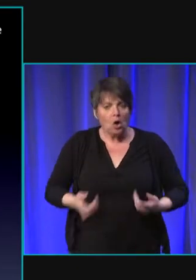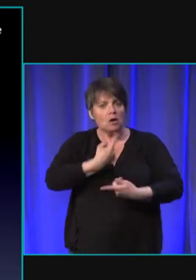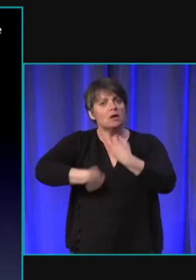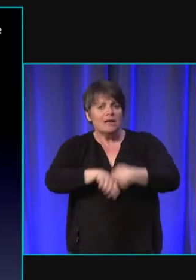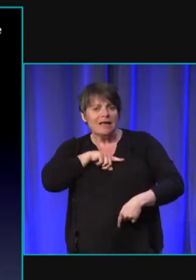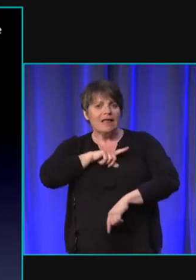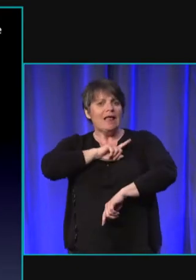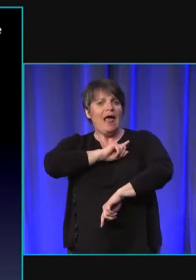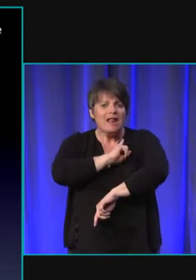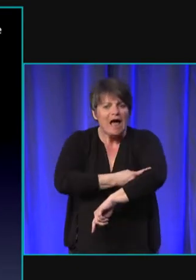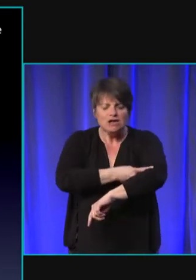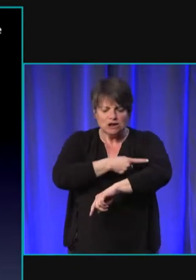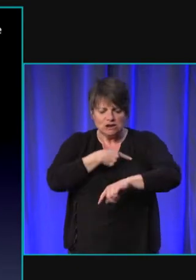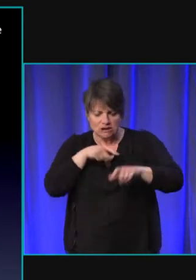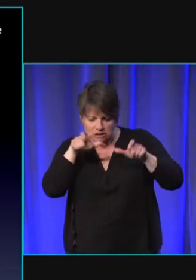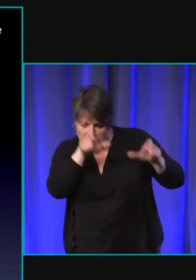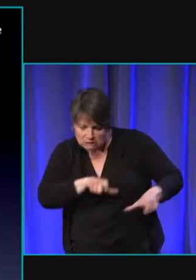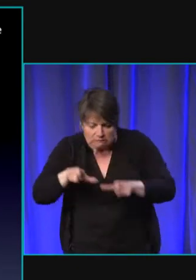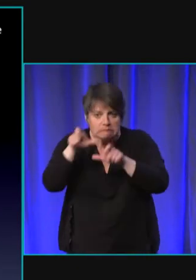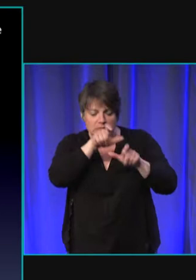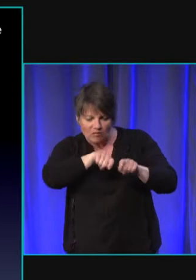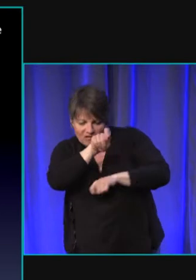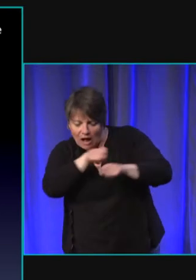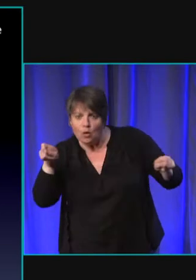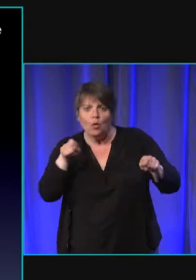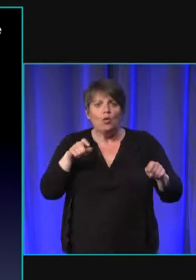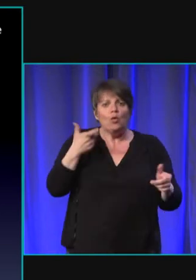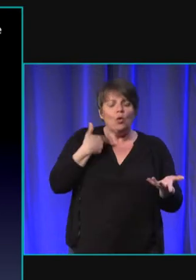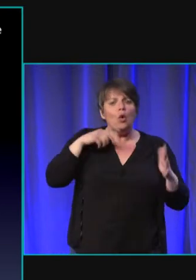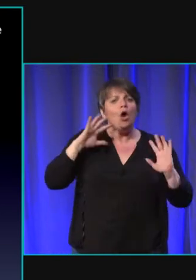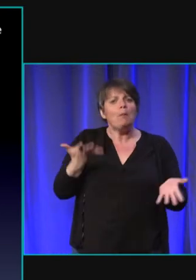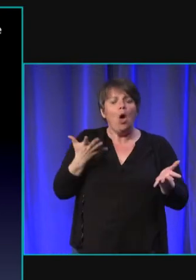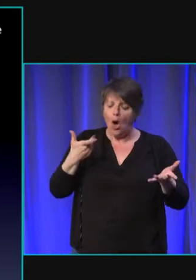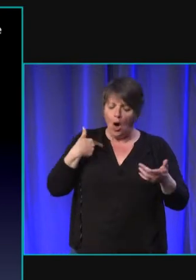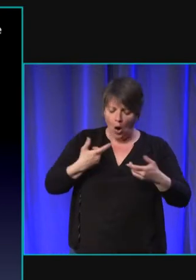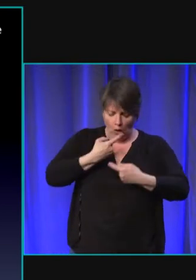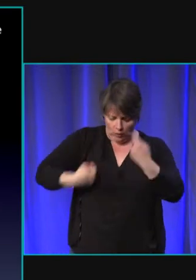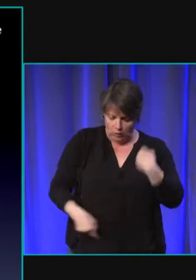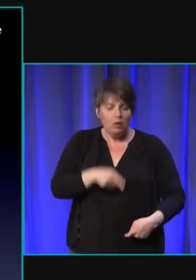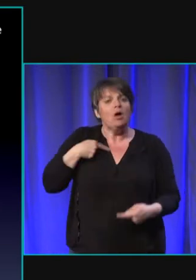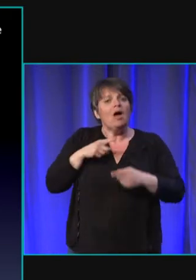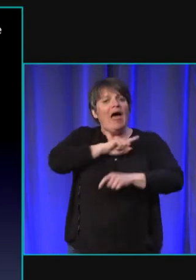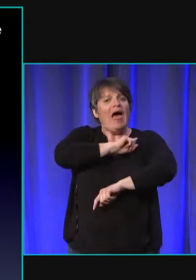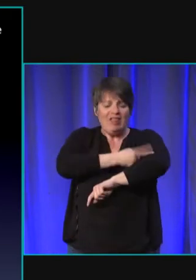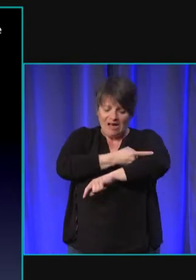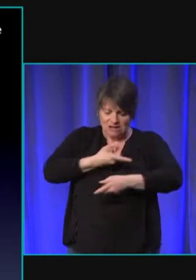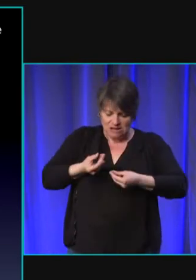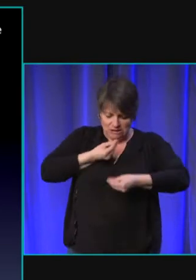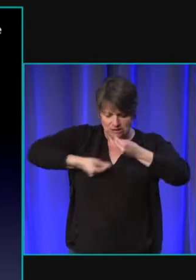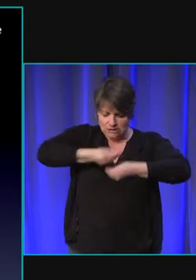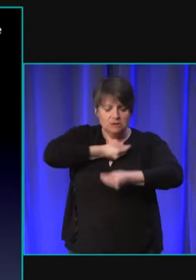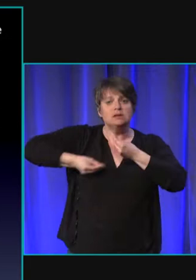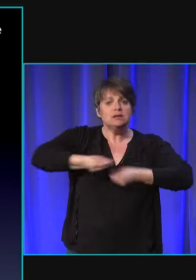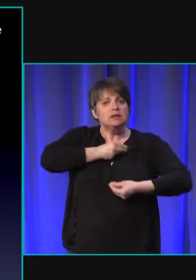énergétiques, l'activité des différentes voies énergétiques qui contribuent à l'apport d'énergie. Alors parmi ces voies